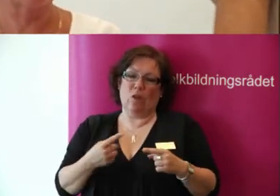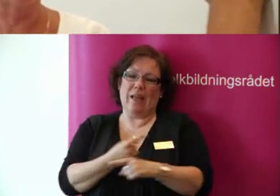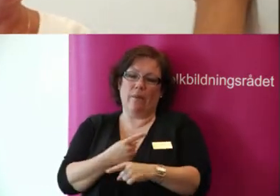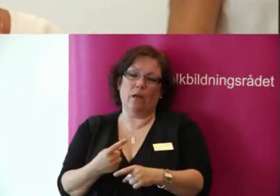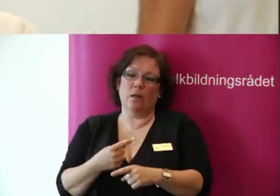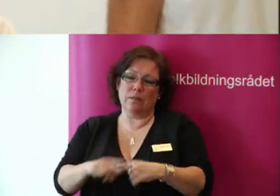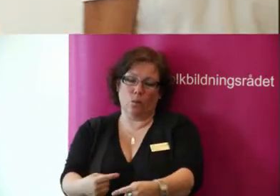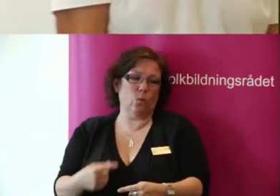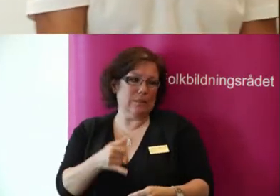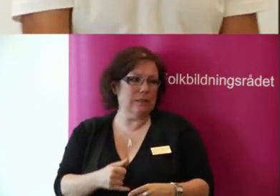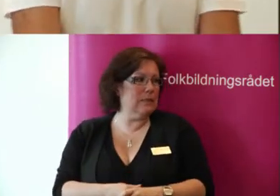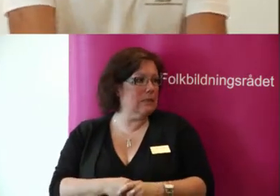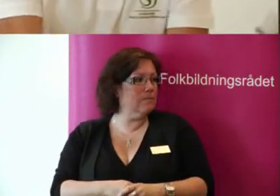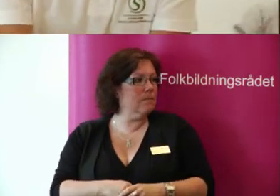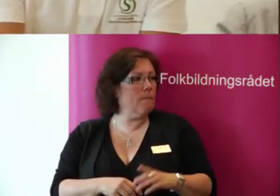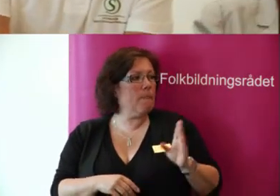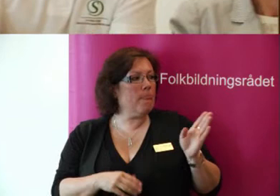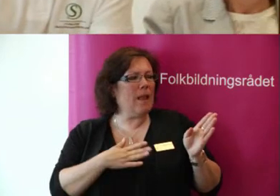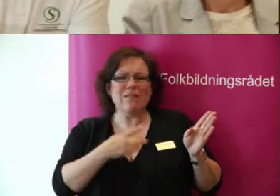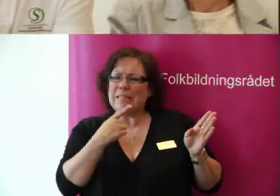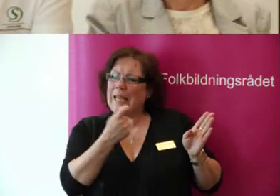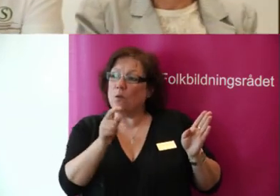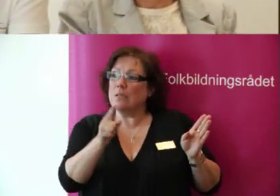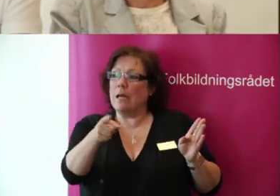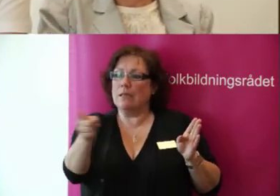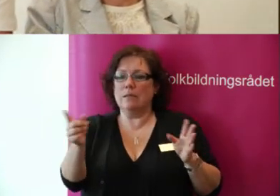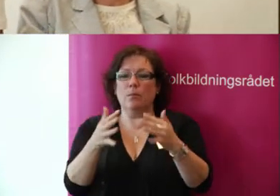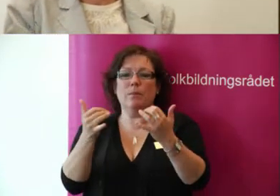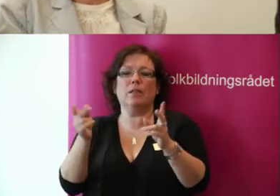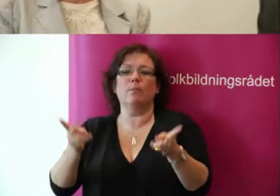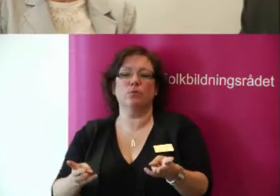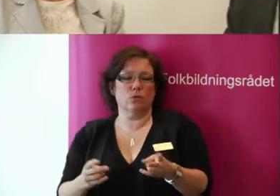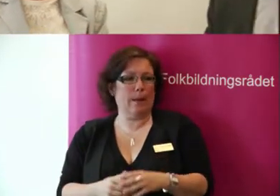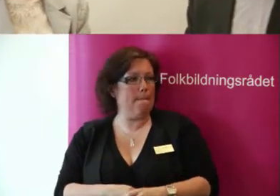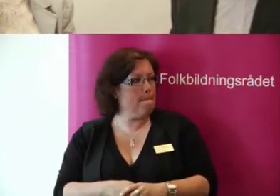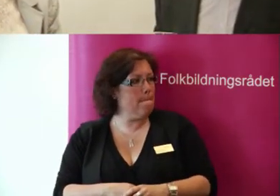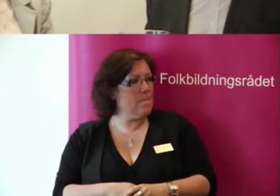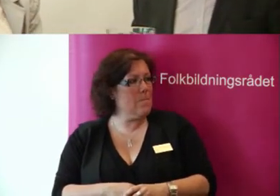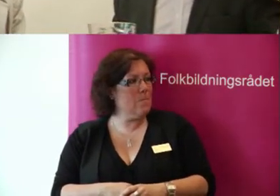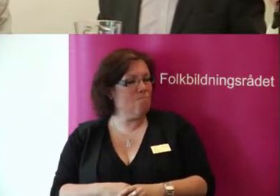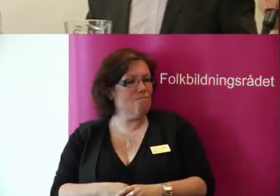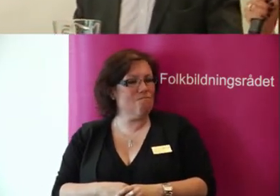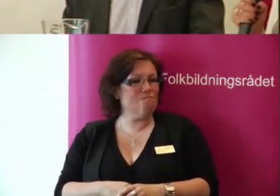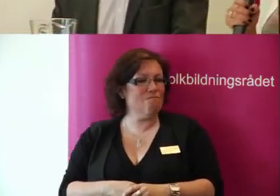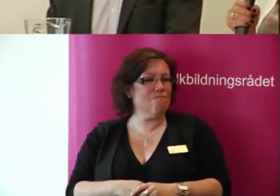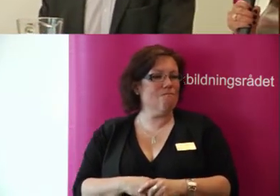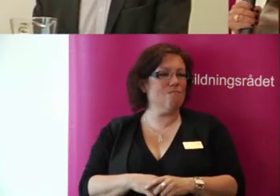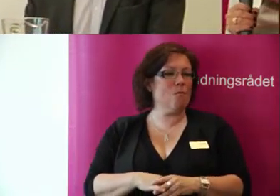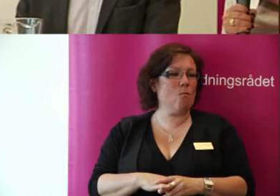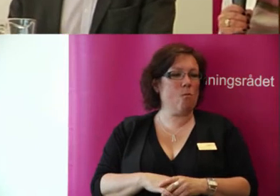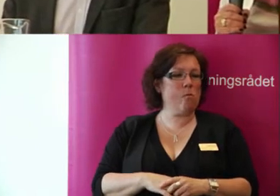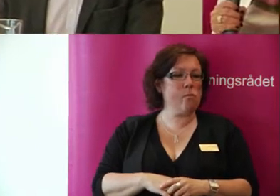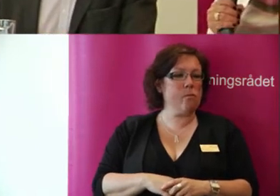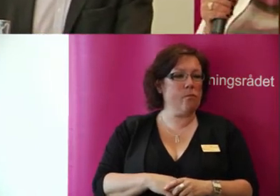också. Ska du säga någonting kort? Så ska vi släppa in publiken också? Nej, men när jag fick rubriken för detta seminarium,